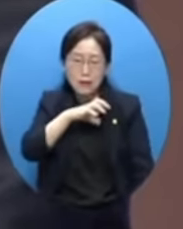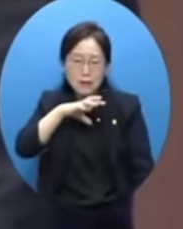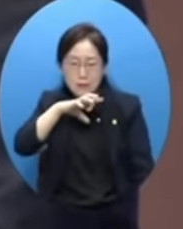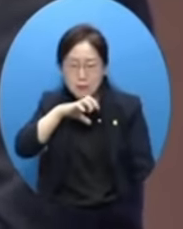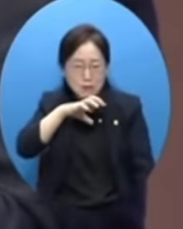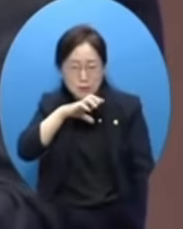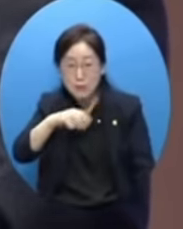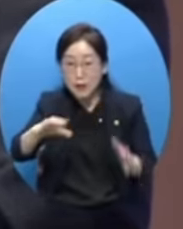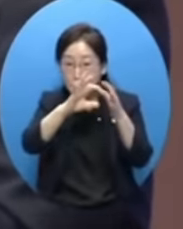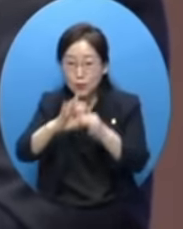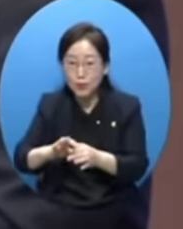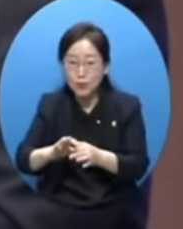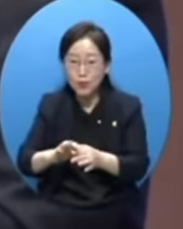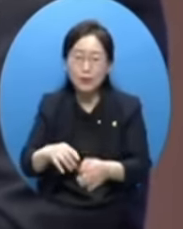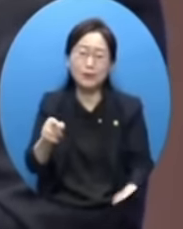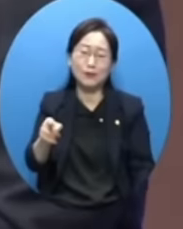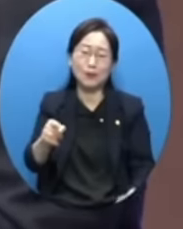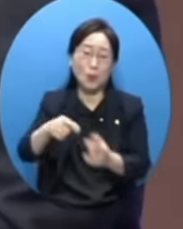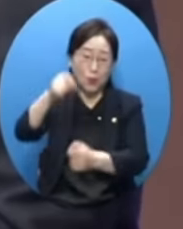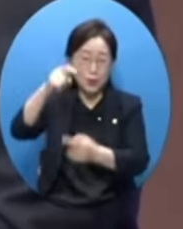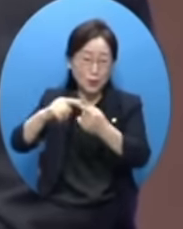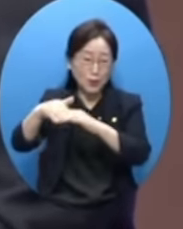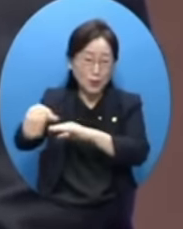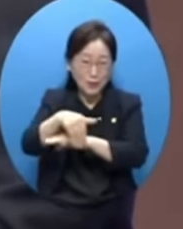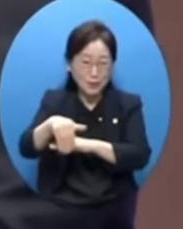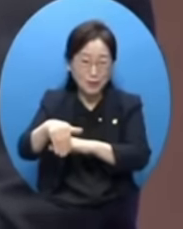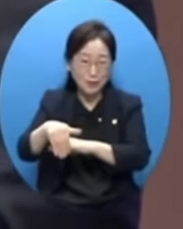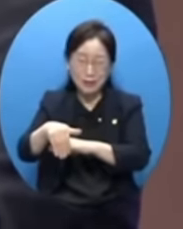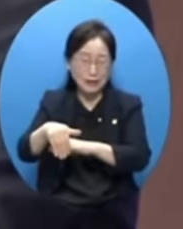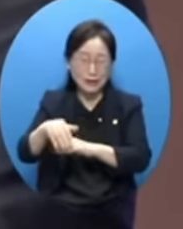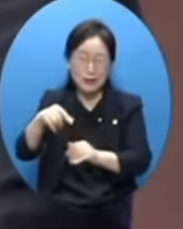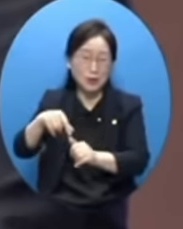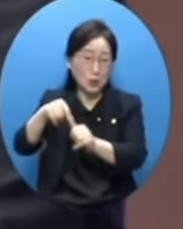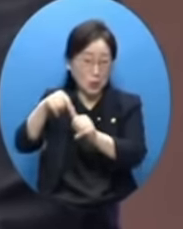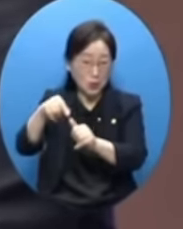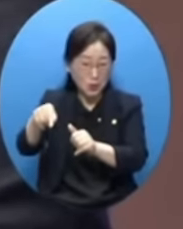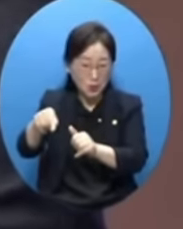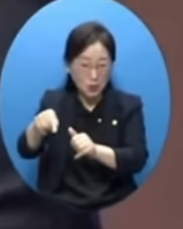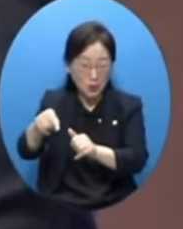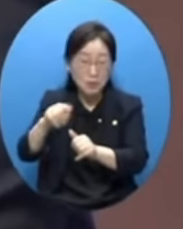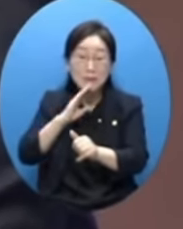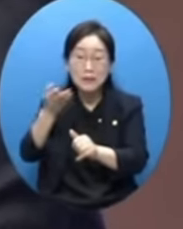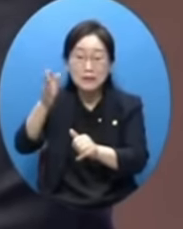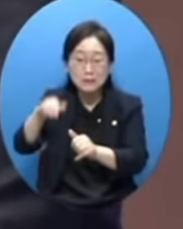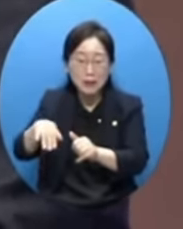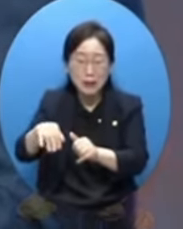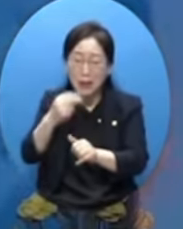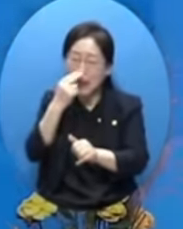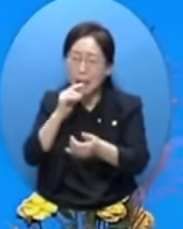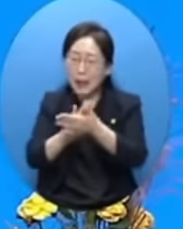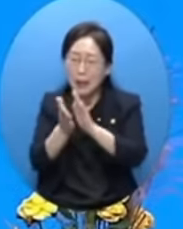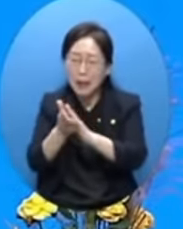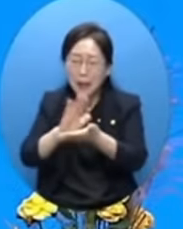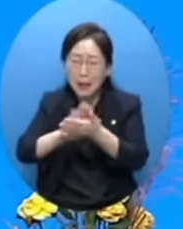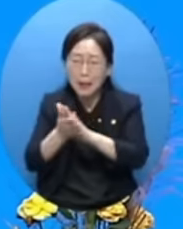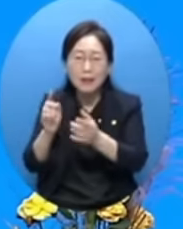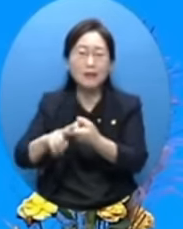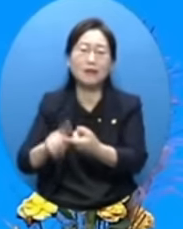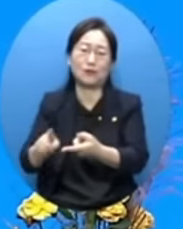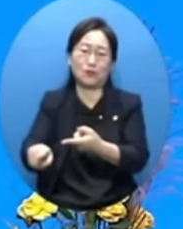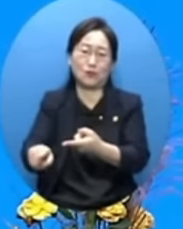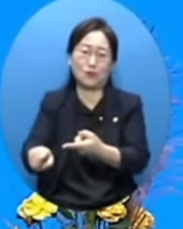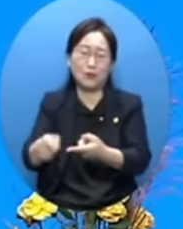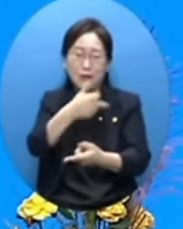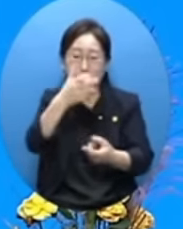있는 사람은 그는 구원을 받았으나 겨우 초보적인 신앙에 머물러 있고 큰 축복을 받을 준비가